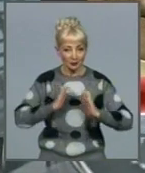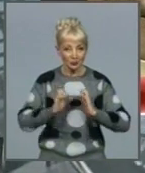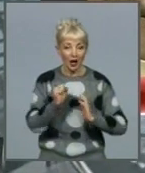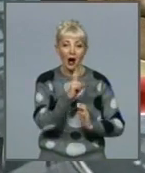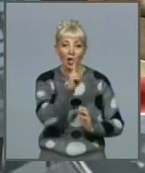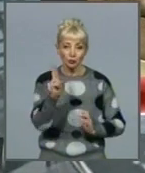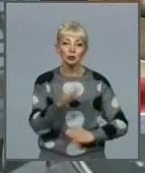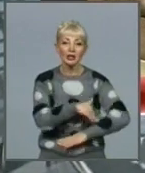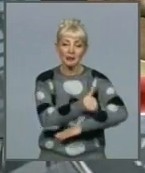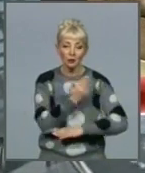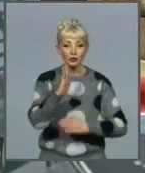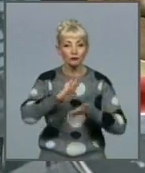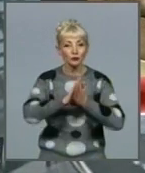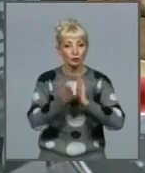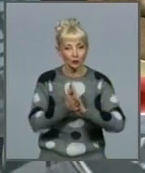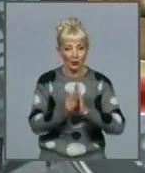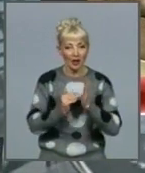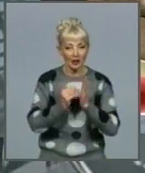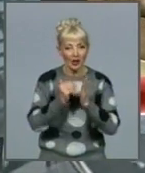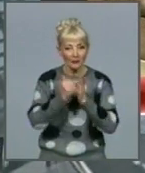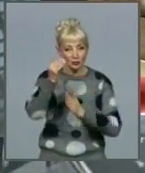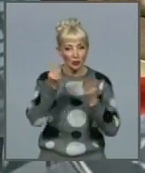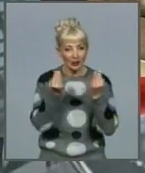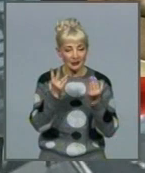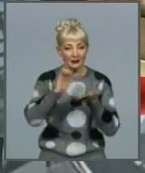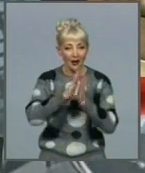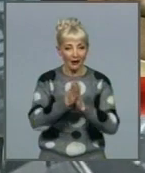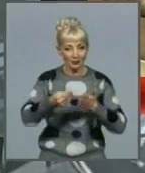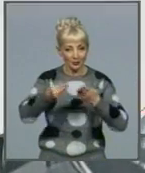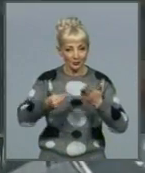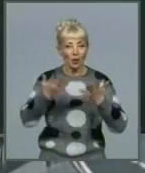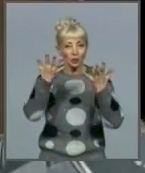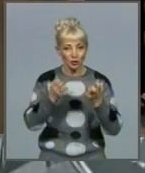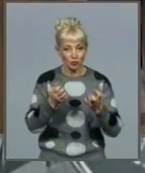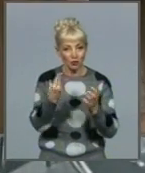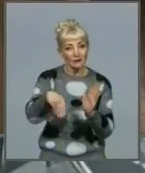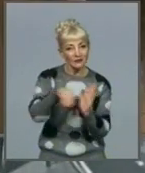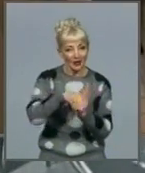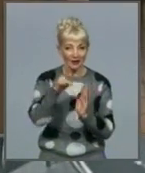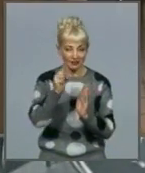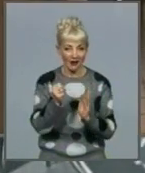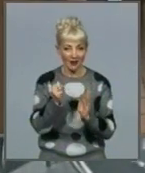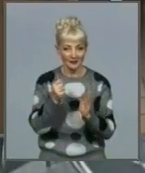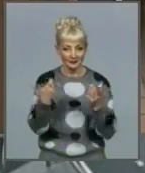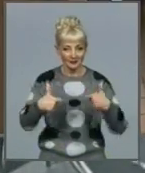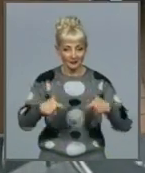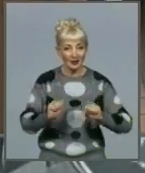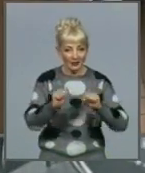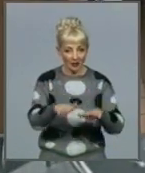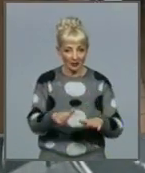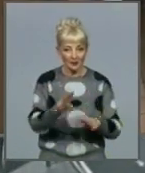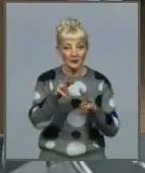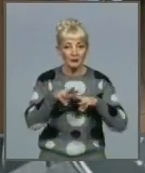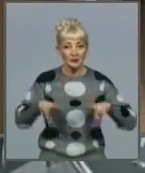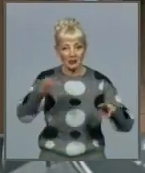умовах високої ціни на контрактне навчання платити ще й хабарі на сесії? У Міністерстві освіти та науки вважають, що